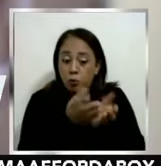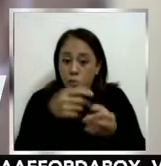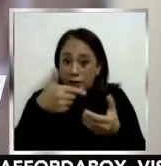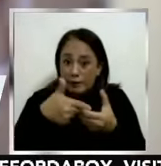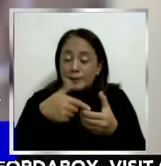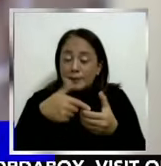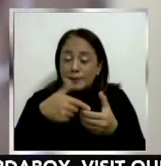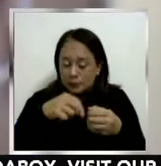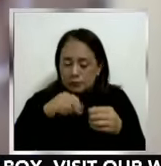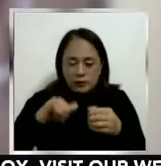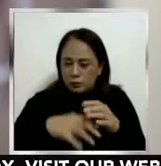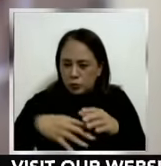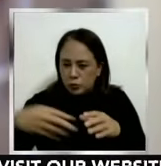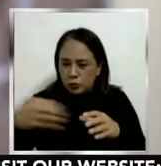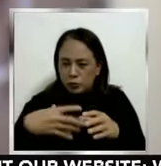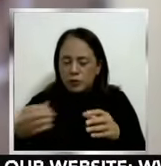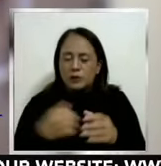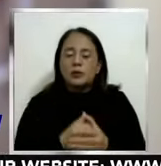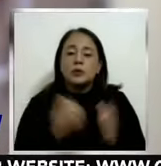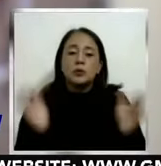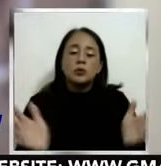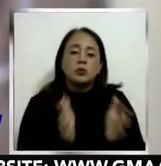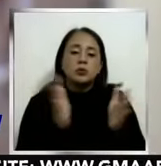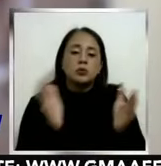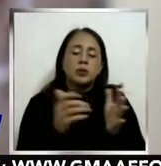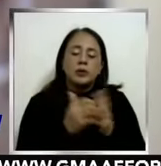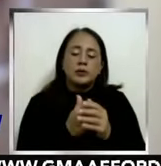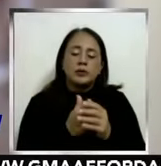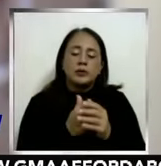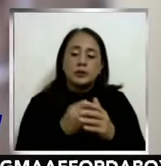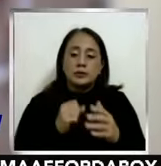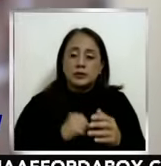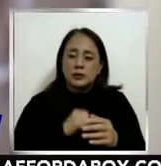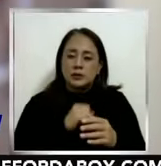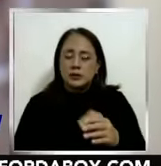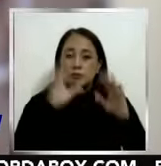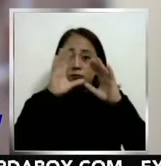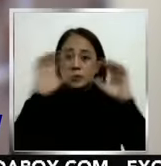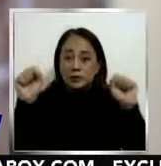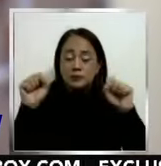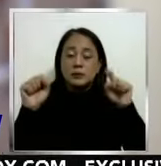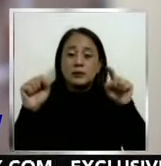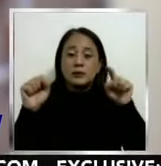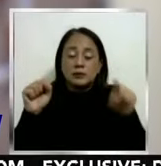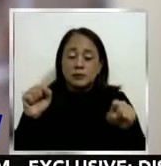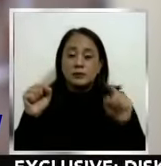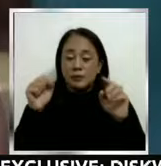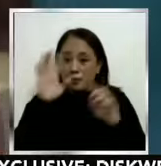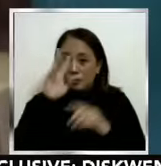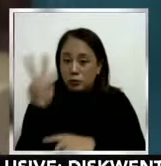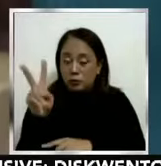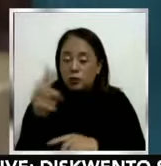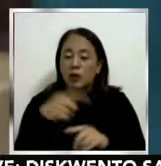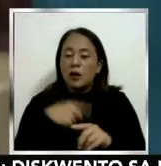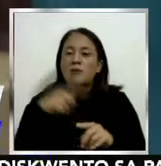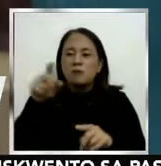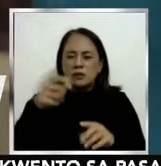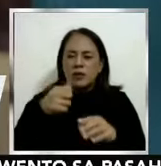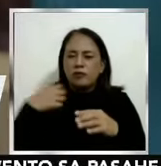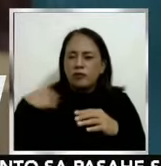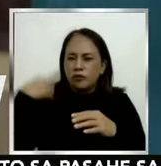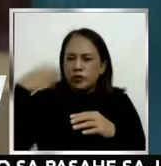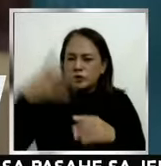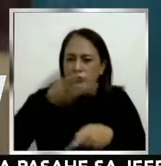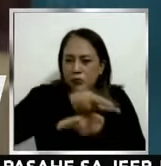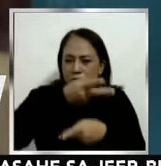ng mga senador kay Pangulong Marcos, magtalaga na ng opisyal na mamumuno sa oil spill response. Kasi ang daming